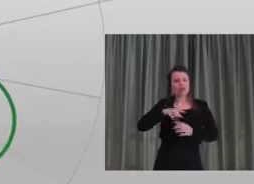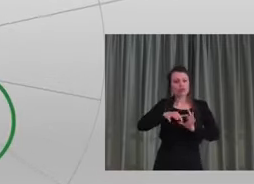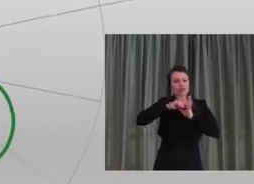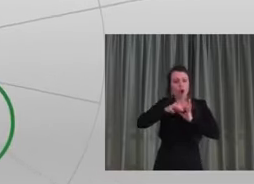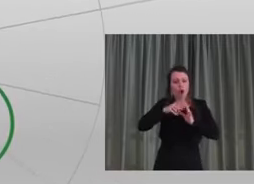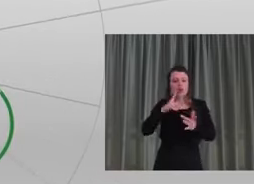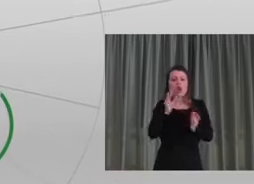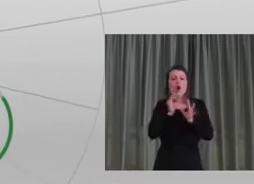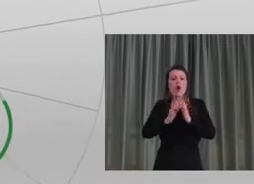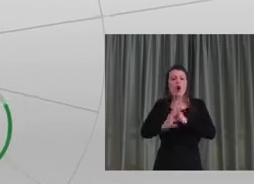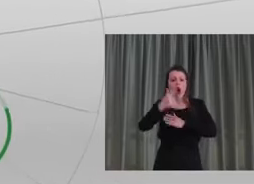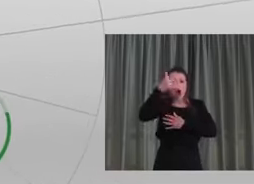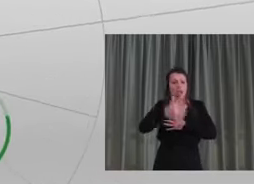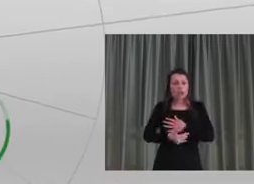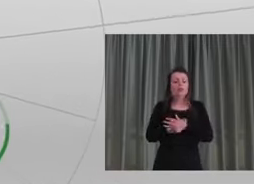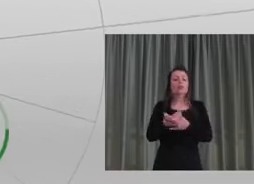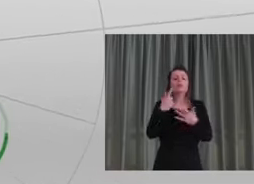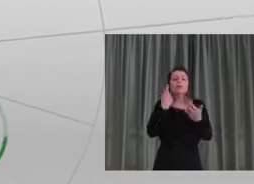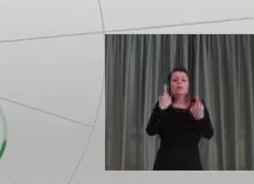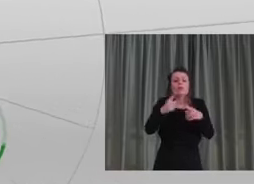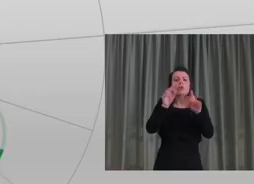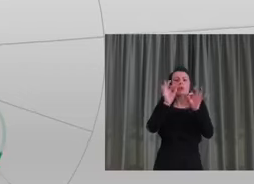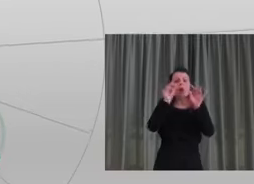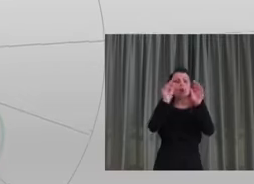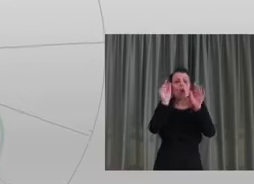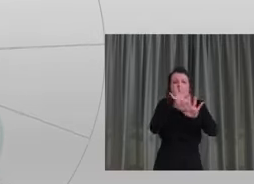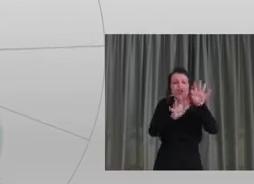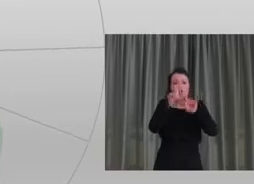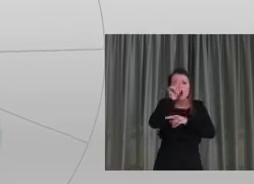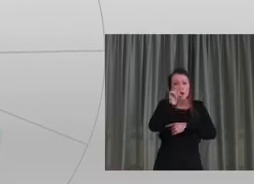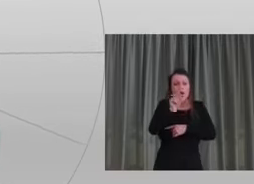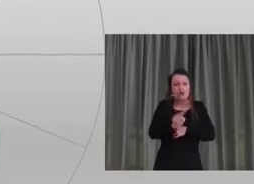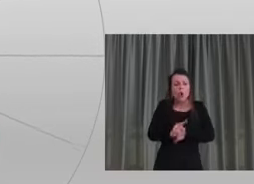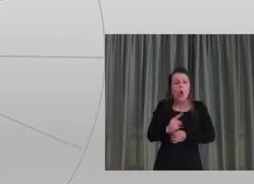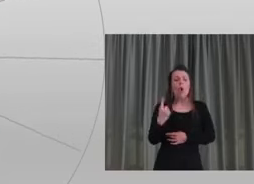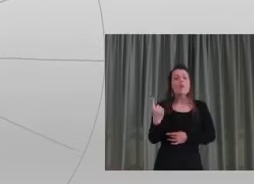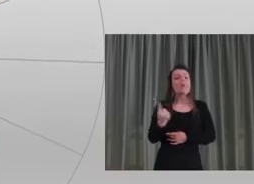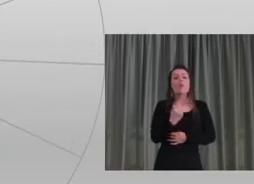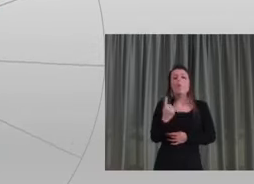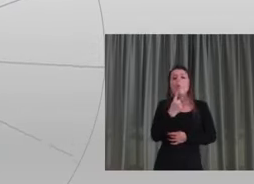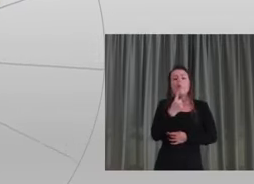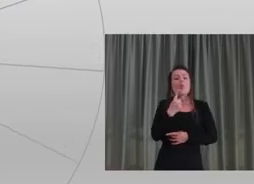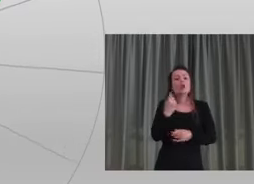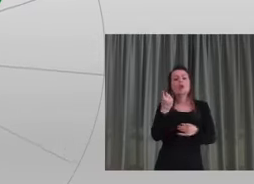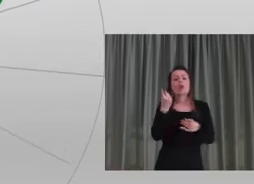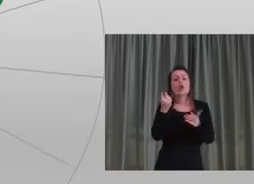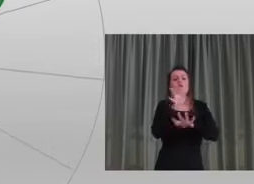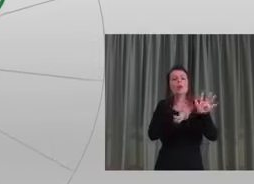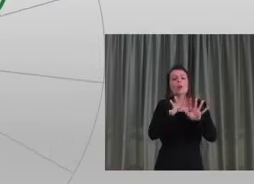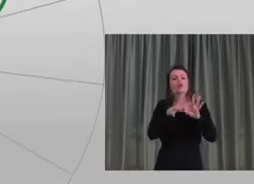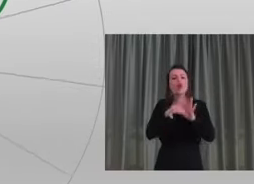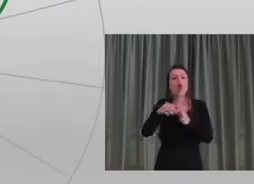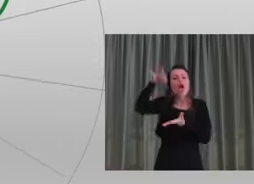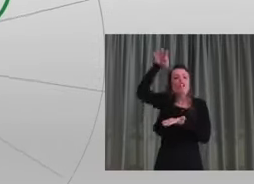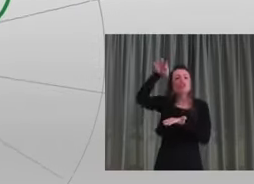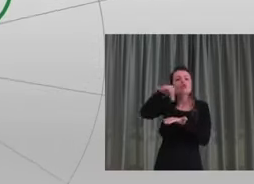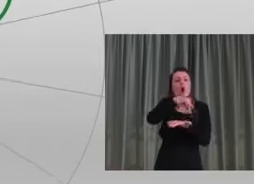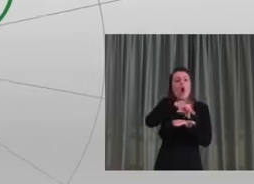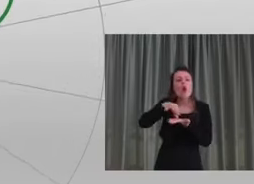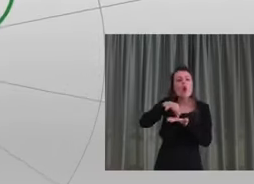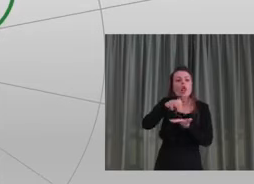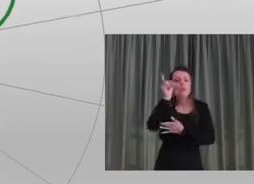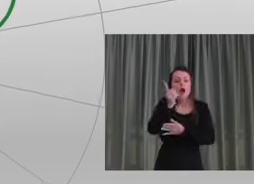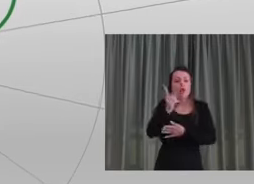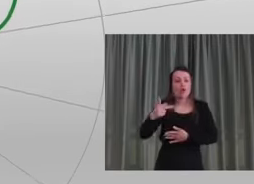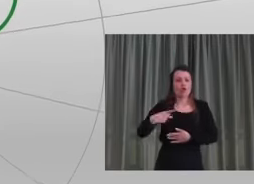questo l'unico dato di geolocalizzazione è il comune in cui habitat e quindi vi chiediamo di inserire solo il comune